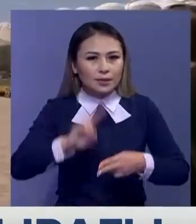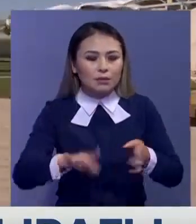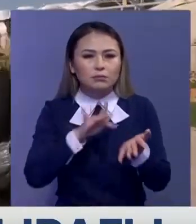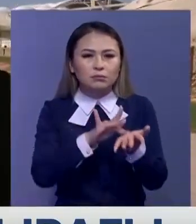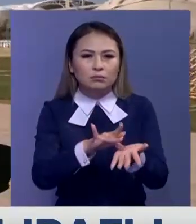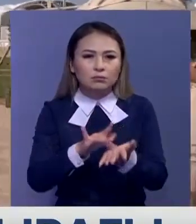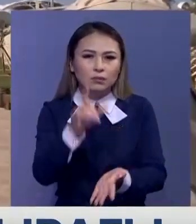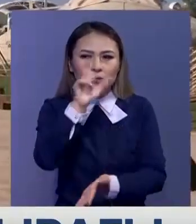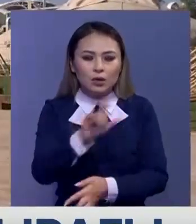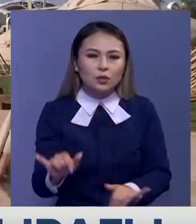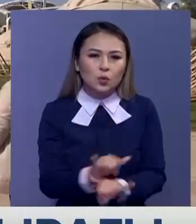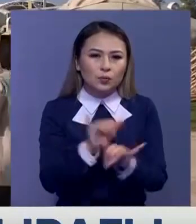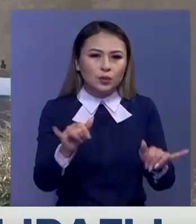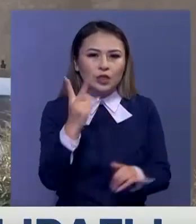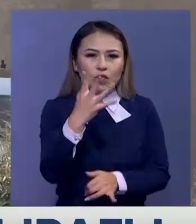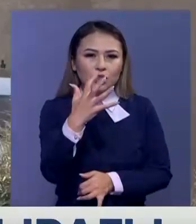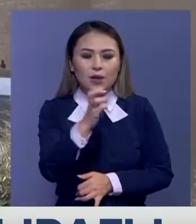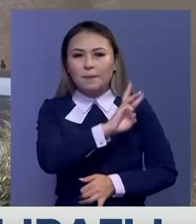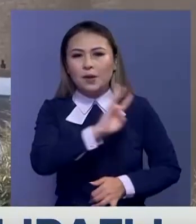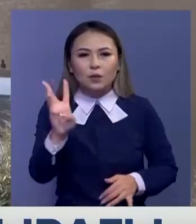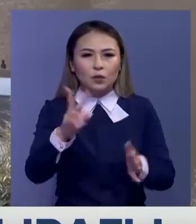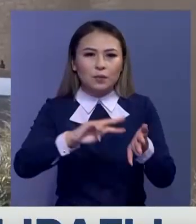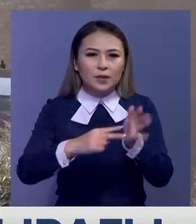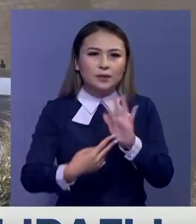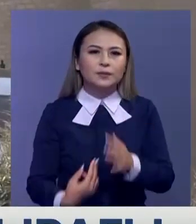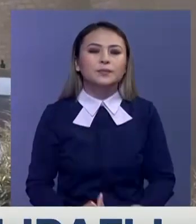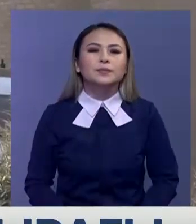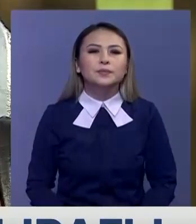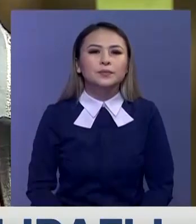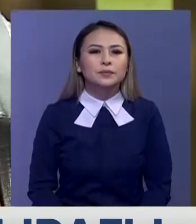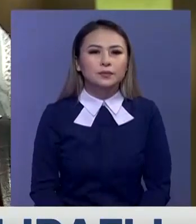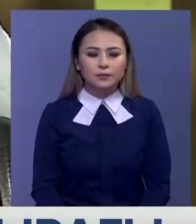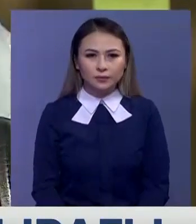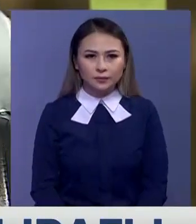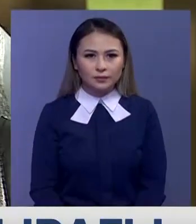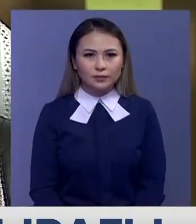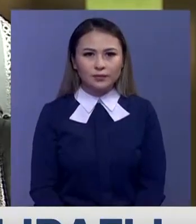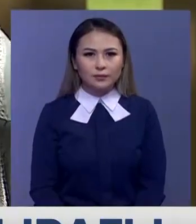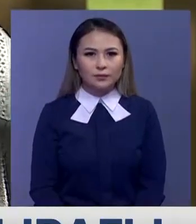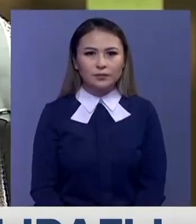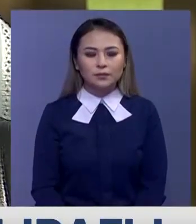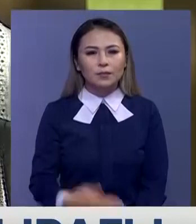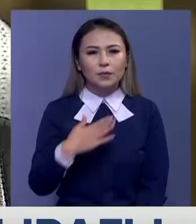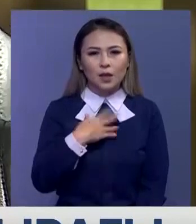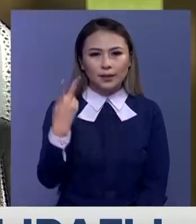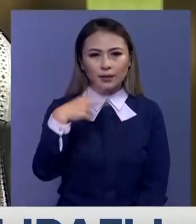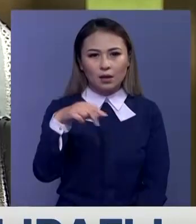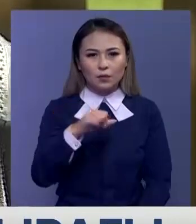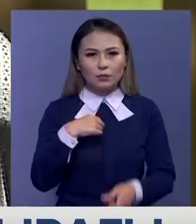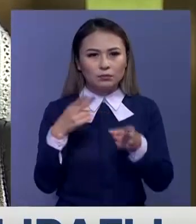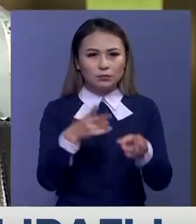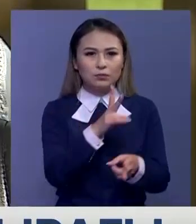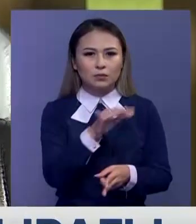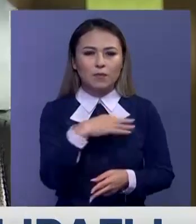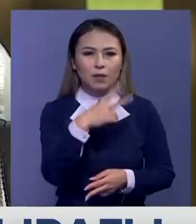сапарлайтын саяхатшылардың саны 2,5 миллионнан асады деп жоспарланып отыр. 2 жылдың шамасы болып қалған еді келгеніме, енді келгенім. Кеше